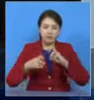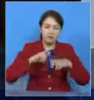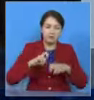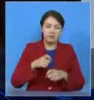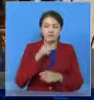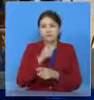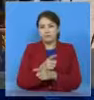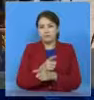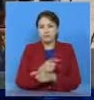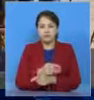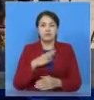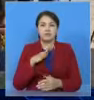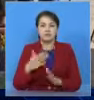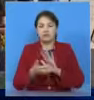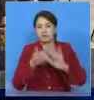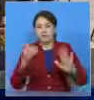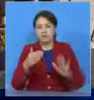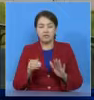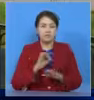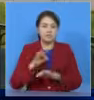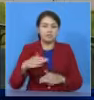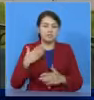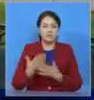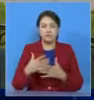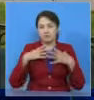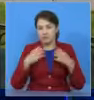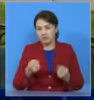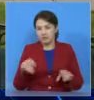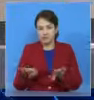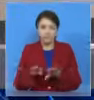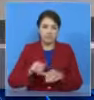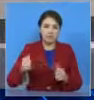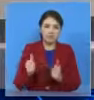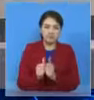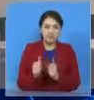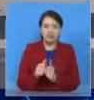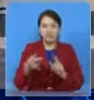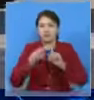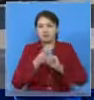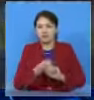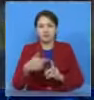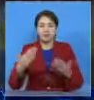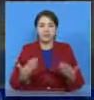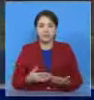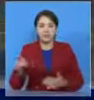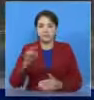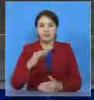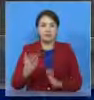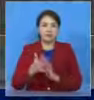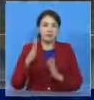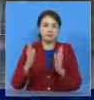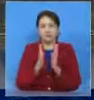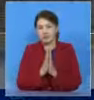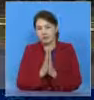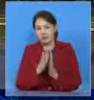ограничительных мер. Специалисты призывают не рисковать как своим здоровьем, так и здоровьем близких, в связи с чем жители региона в очередной раз